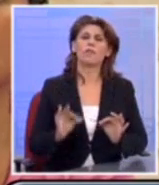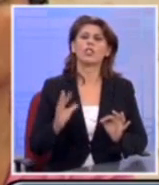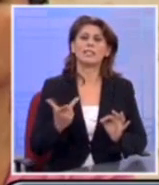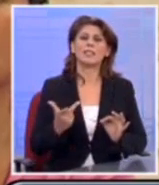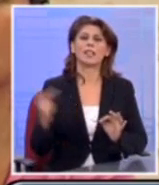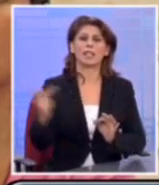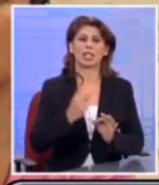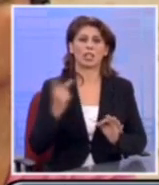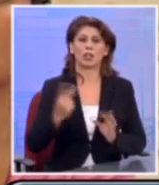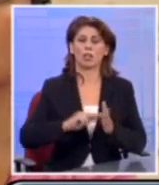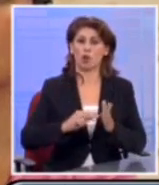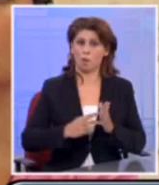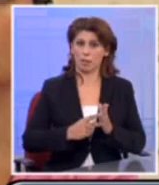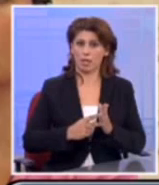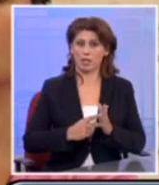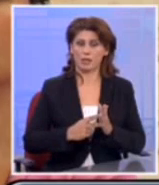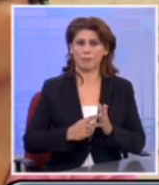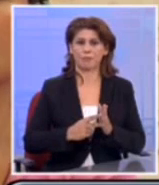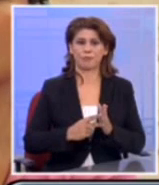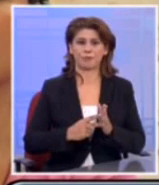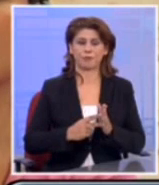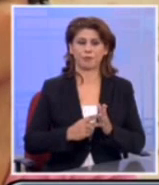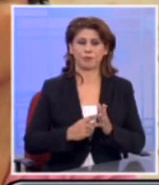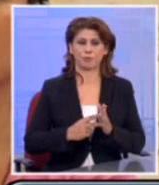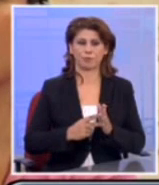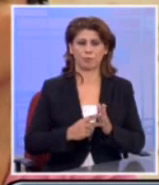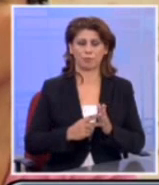οι κοινωνικές, οικονομικές